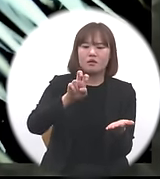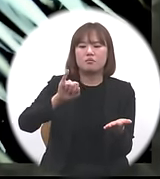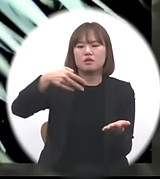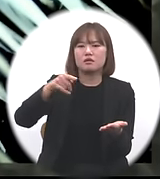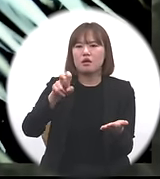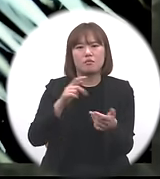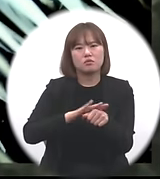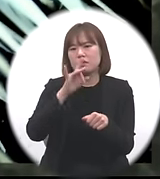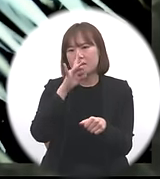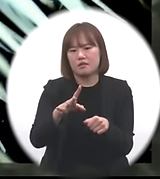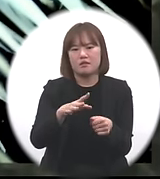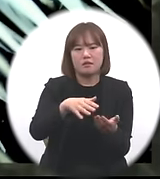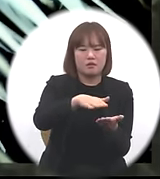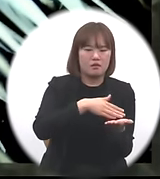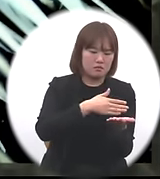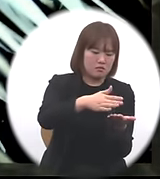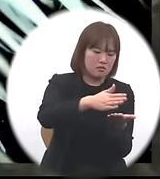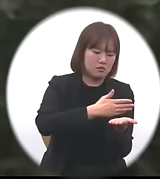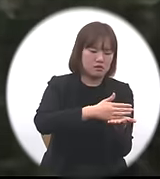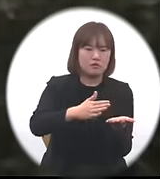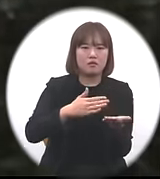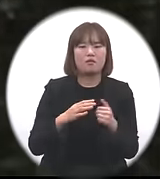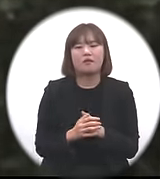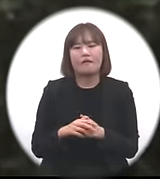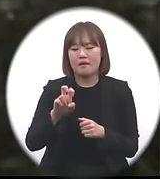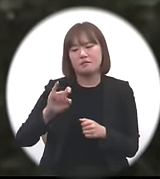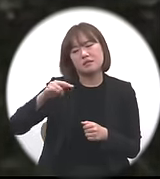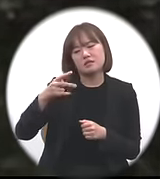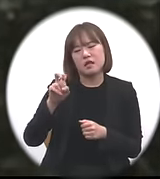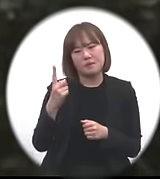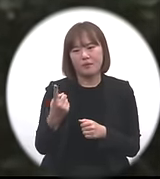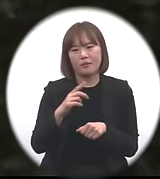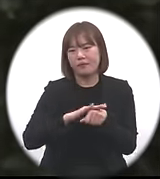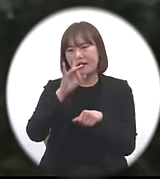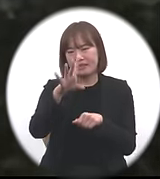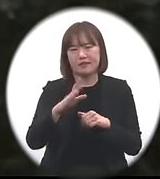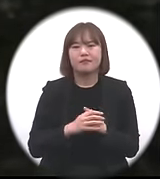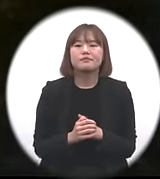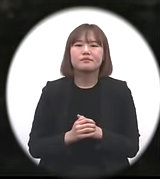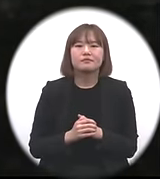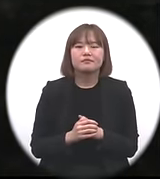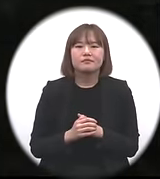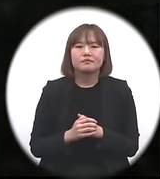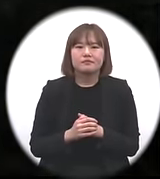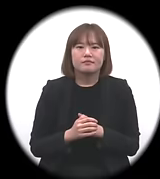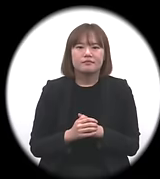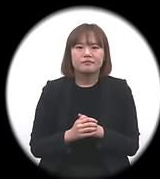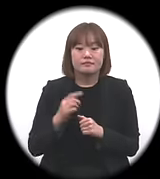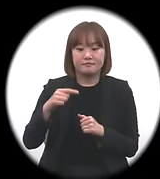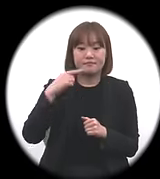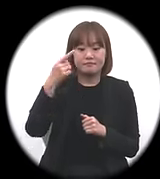돼요. 미세모는 안 닦이는 칫솔입니다. 고춧가루만 빼는 음식물 찌꺼기를 빼는 이쑤시개라고 보시는 게